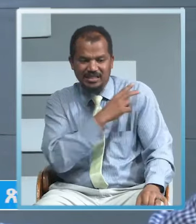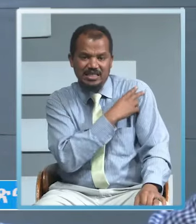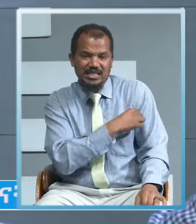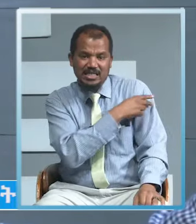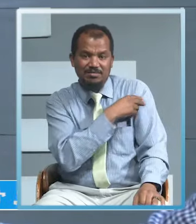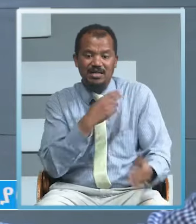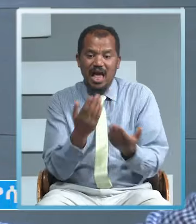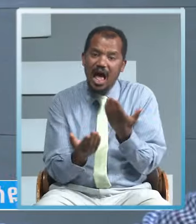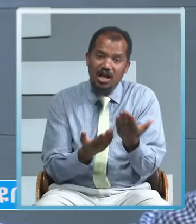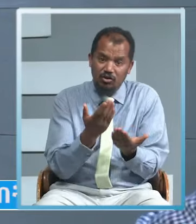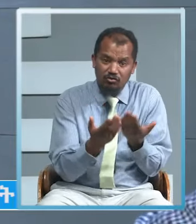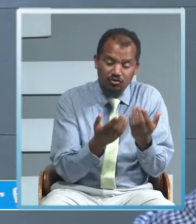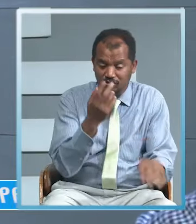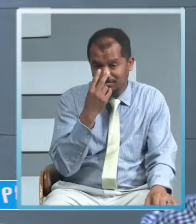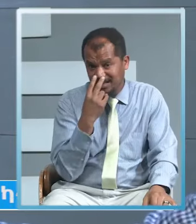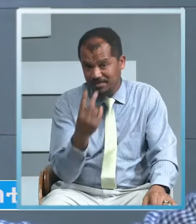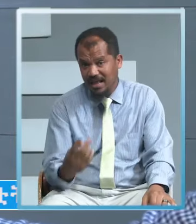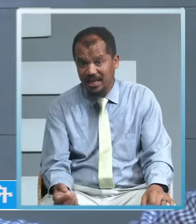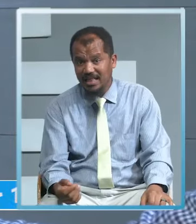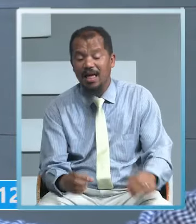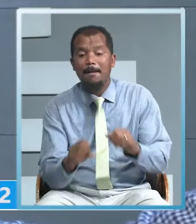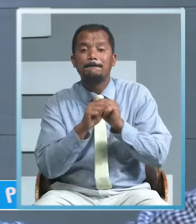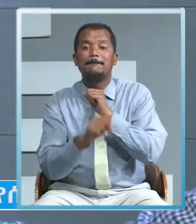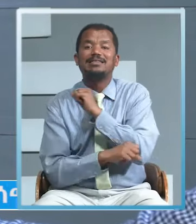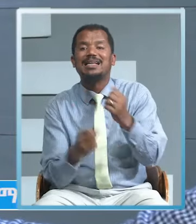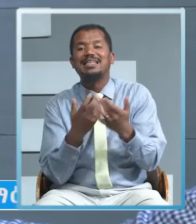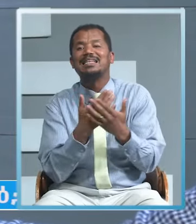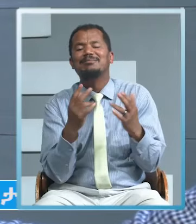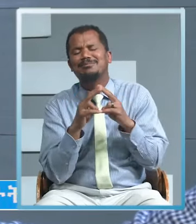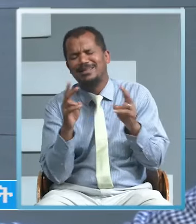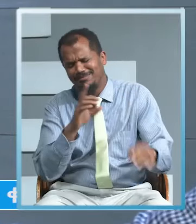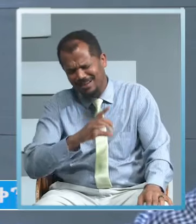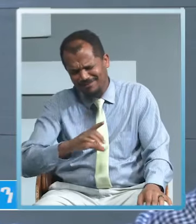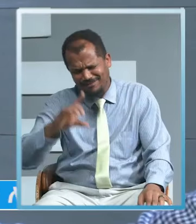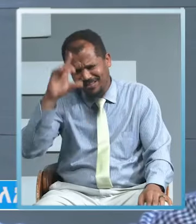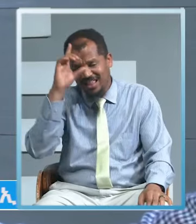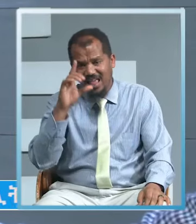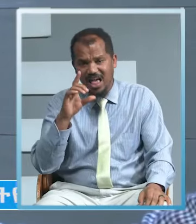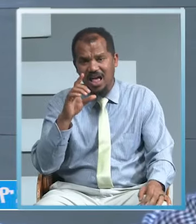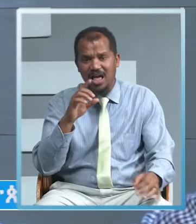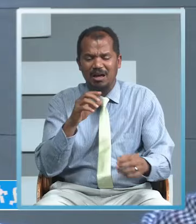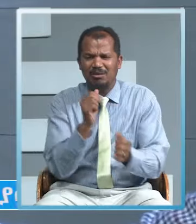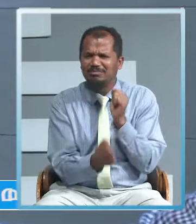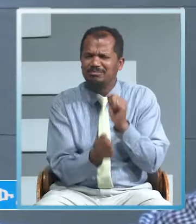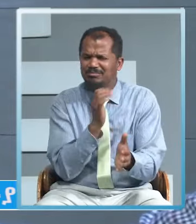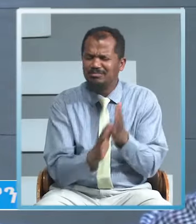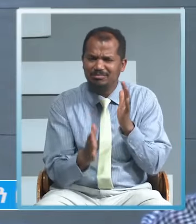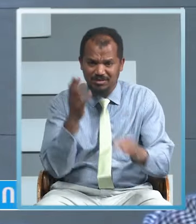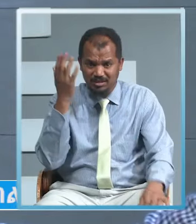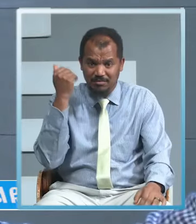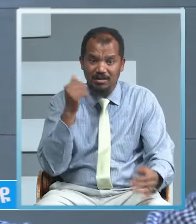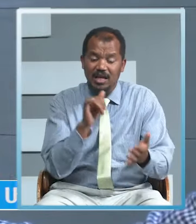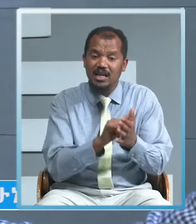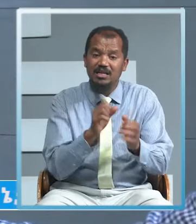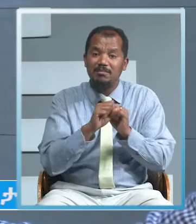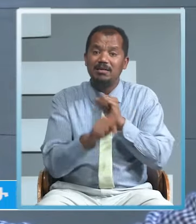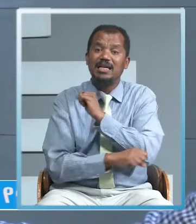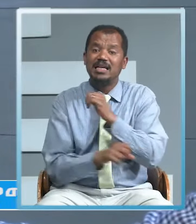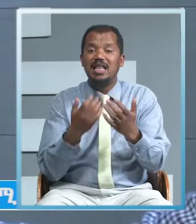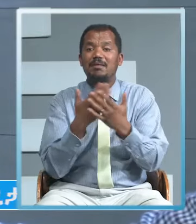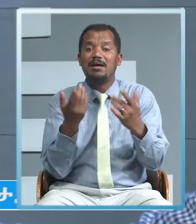የሕክምና አገልግሎትንም በተመለከተ መሰረተ ልማት በጣም በከፍተኛው ሁኔታ ወድሞ ስለነበረ እነዛ ያንን መሰረተ